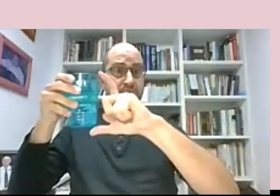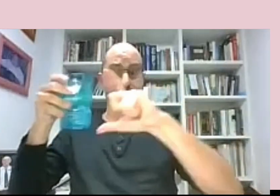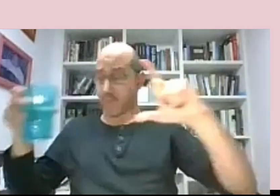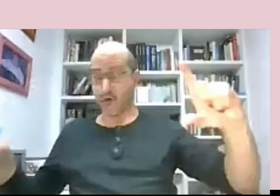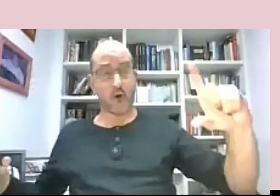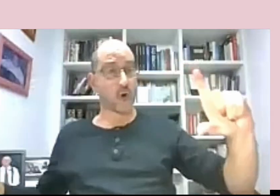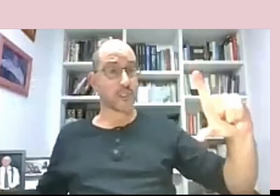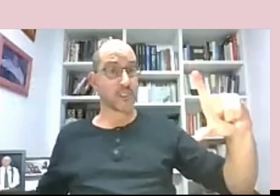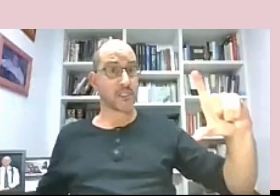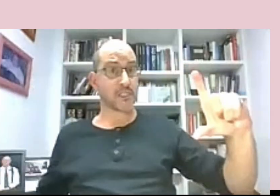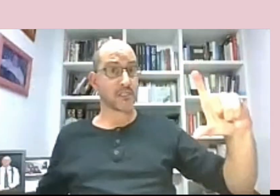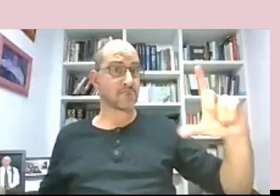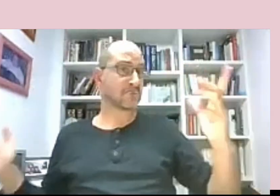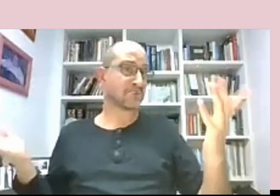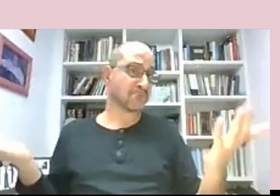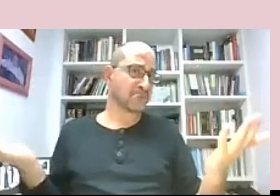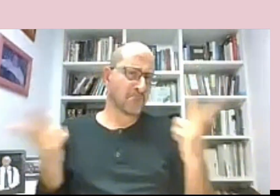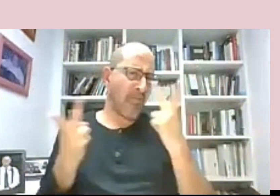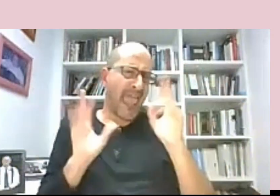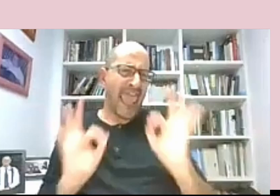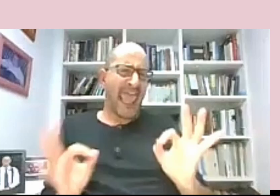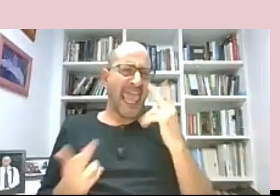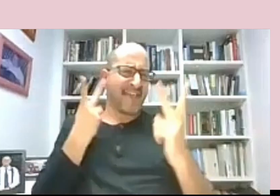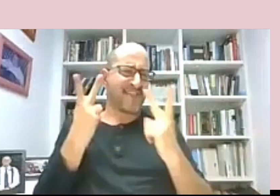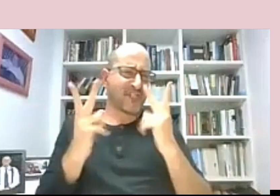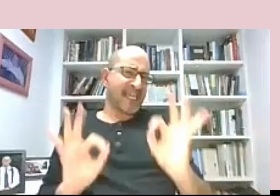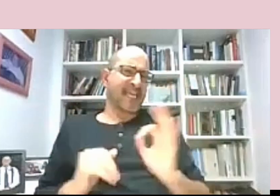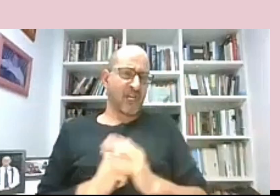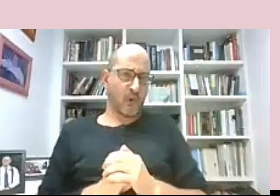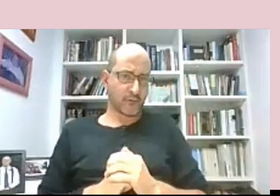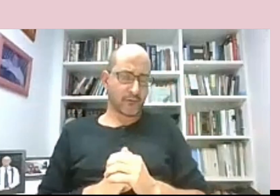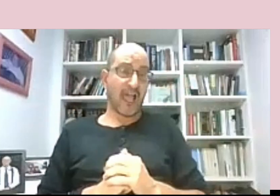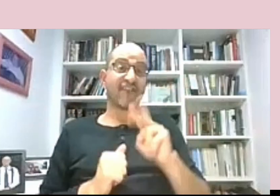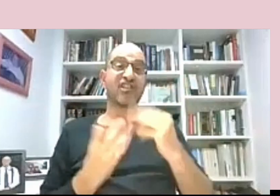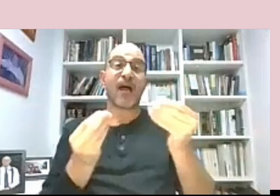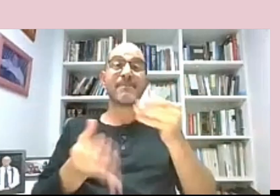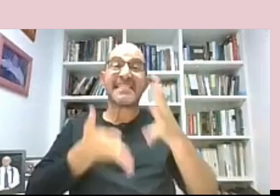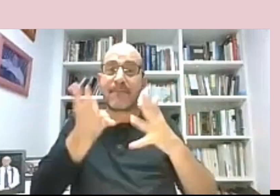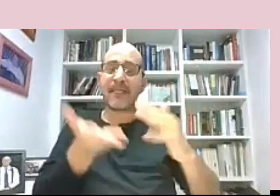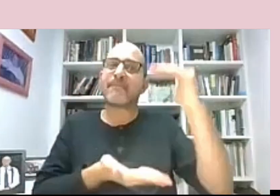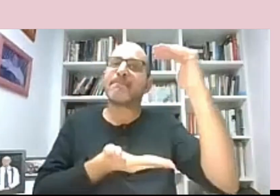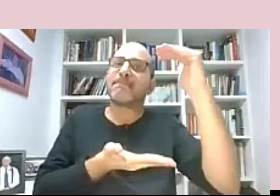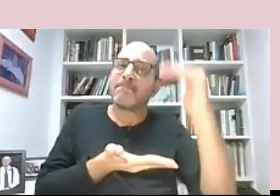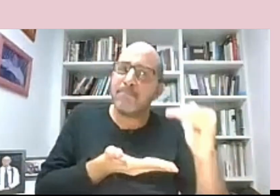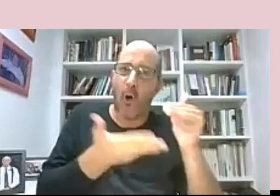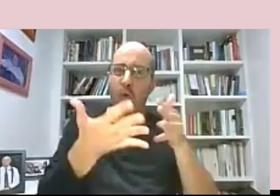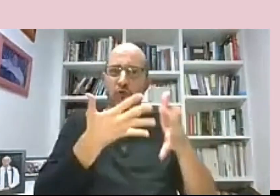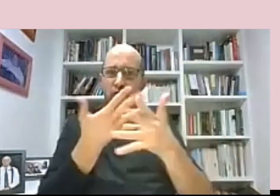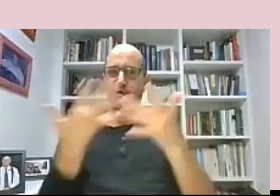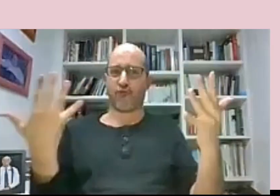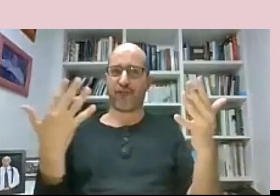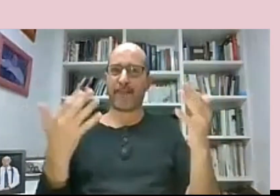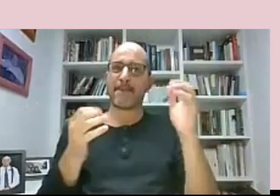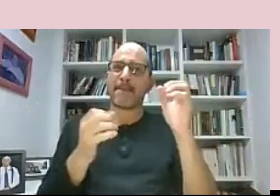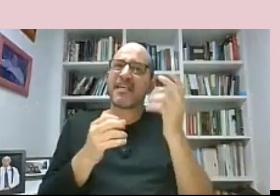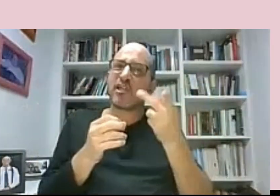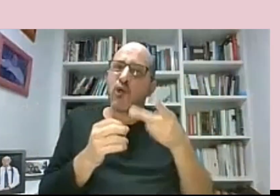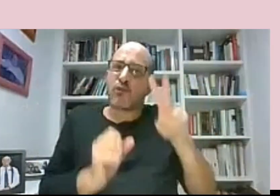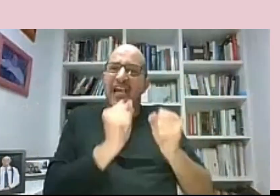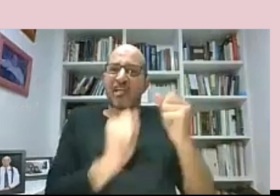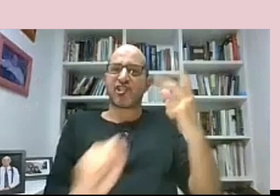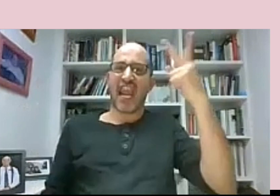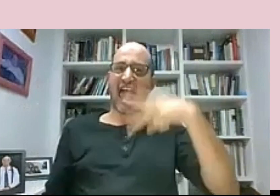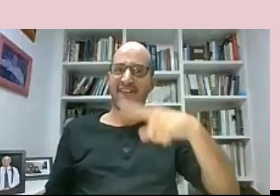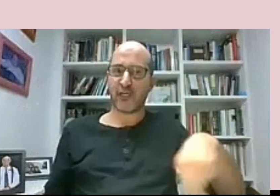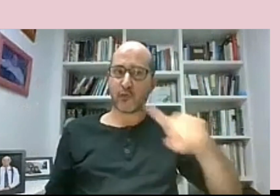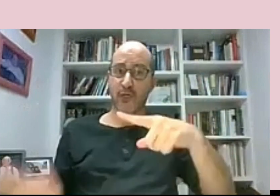הגיוני, נכון? כוס. זה בעצם נראה מבחינה ויזואלית, אבל יש הרבה סימנים שהם פחות שקופים,